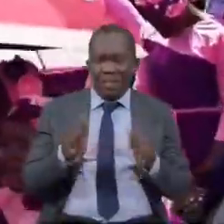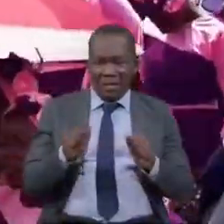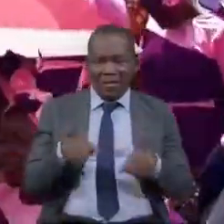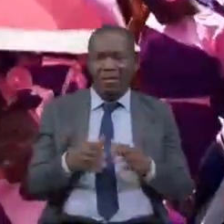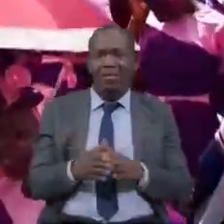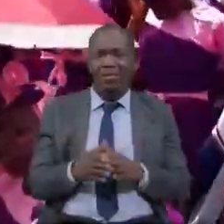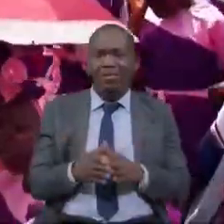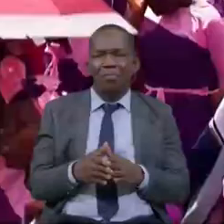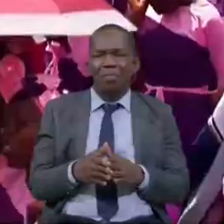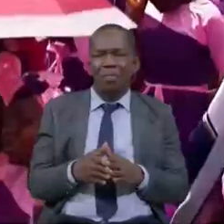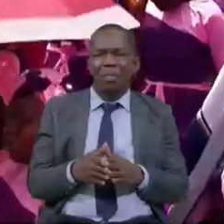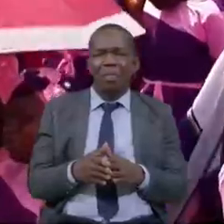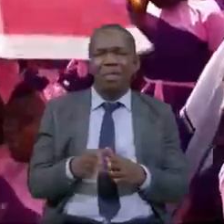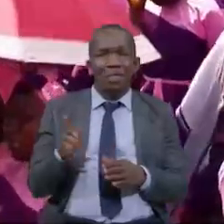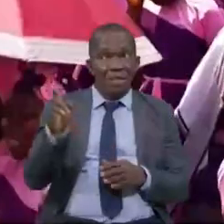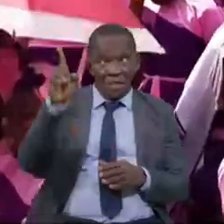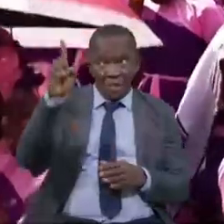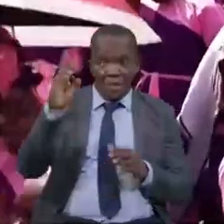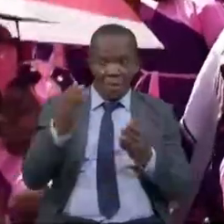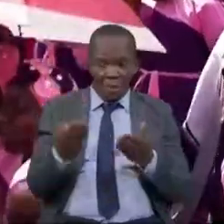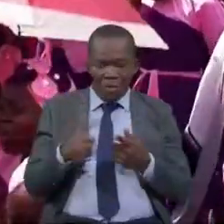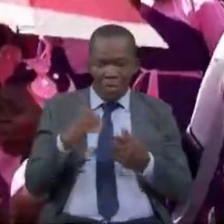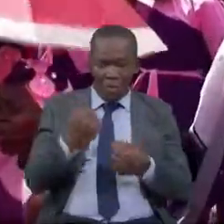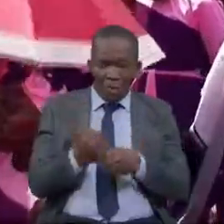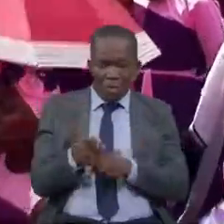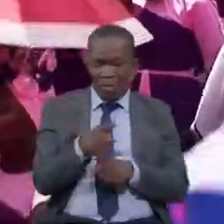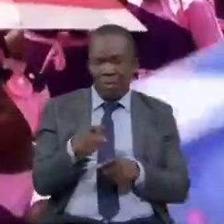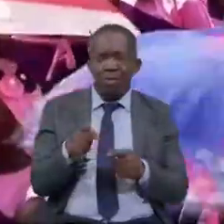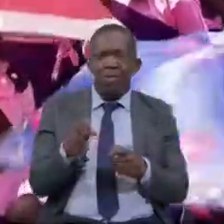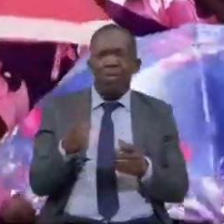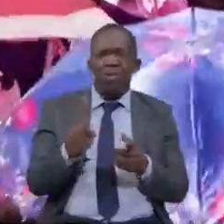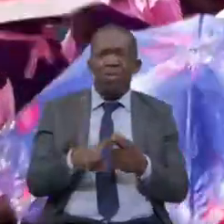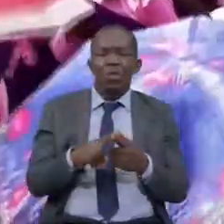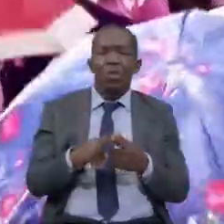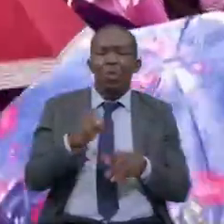capable de t'aider à marcher sur les serpents et les scorpions,